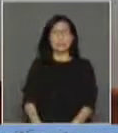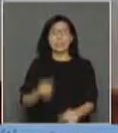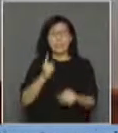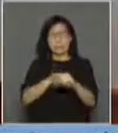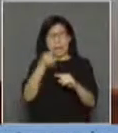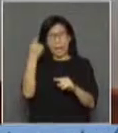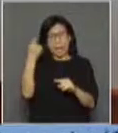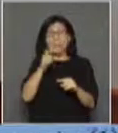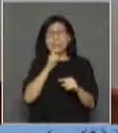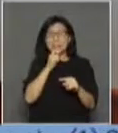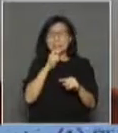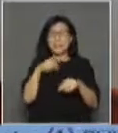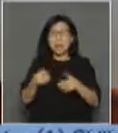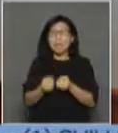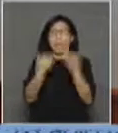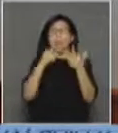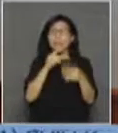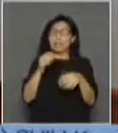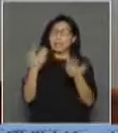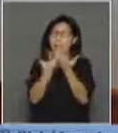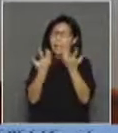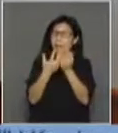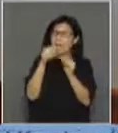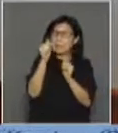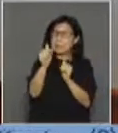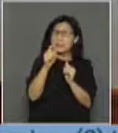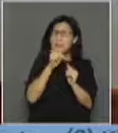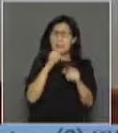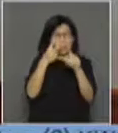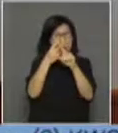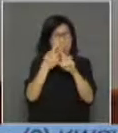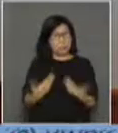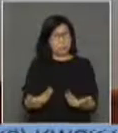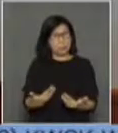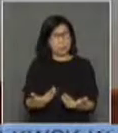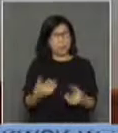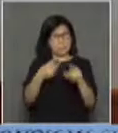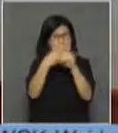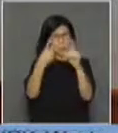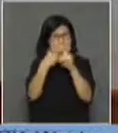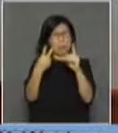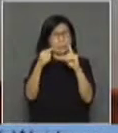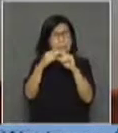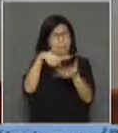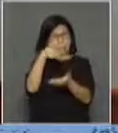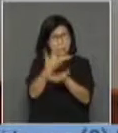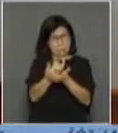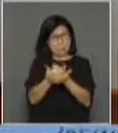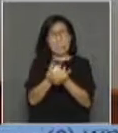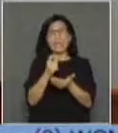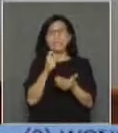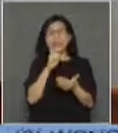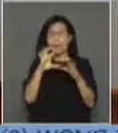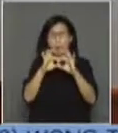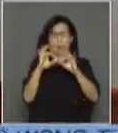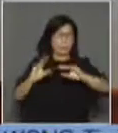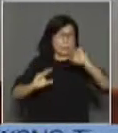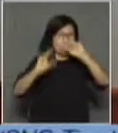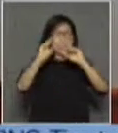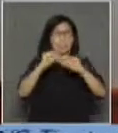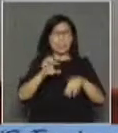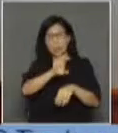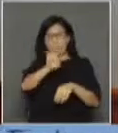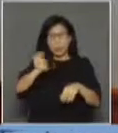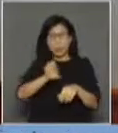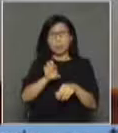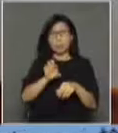生超過了10宗及有12人死於致命工業意外，是平均不